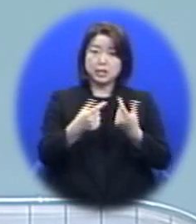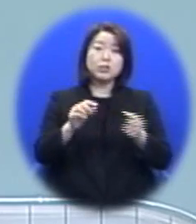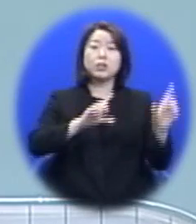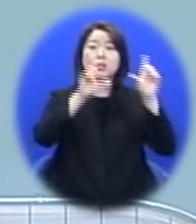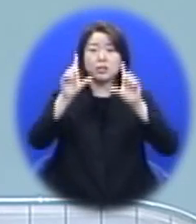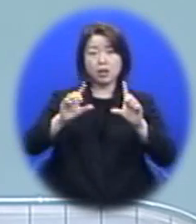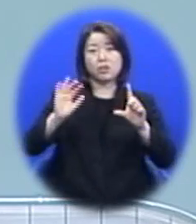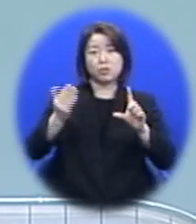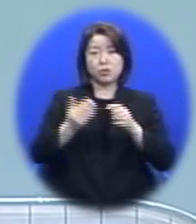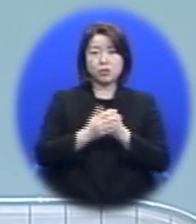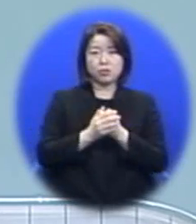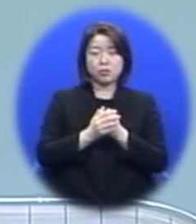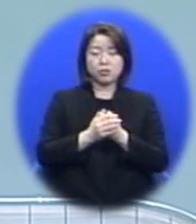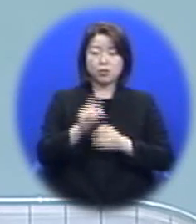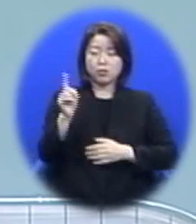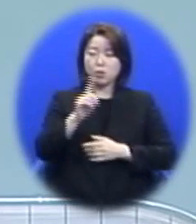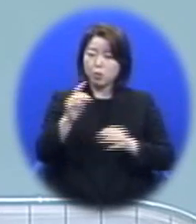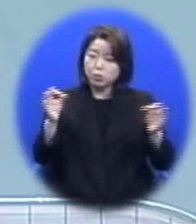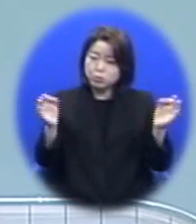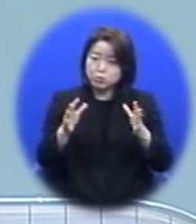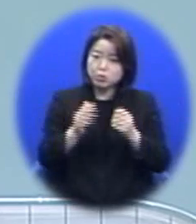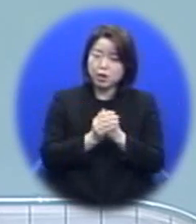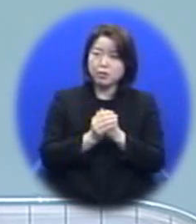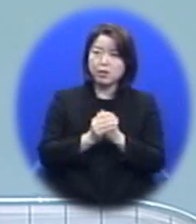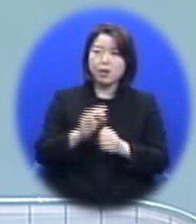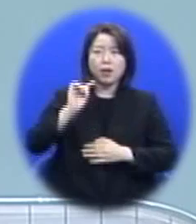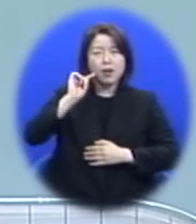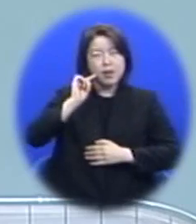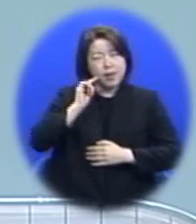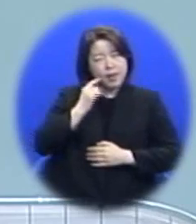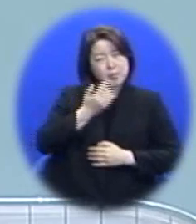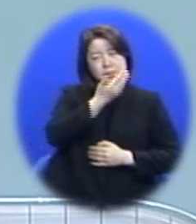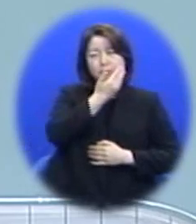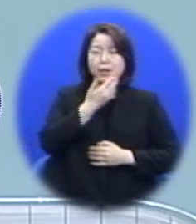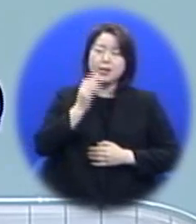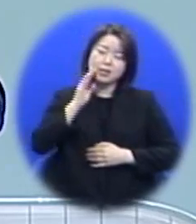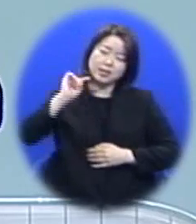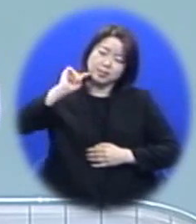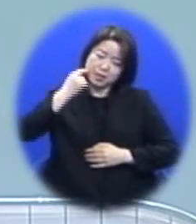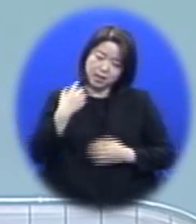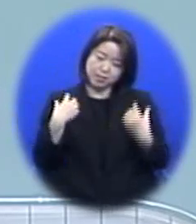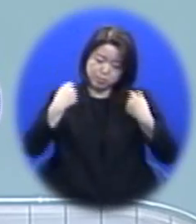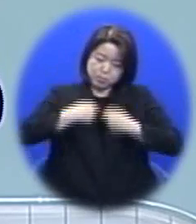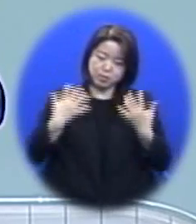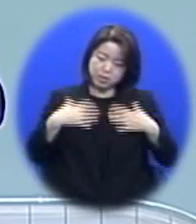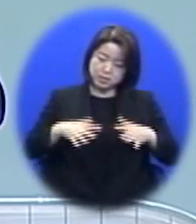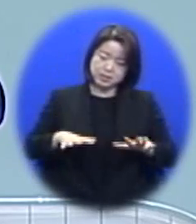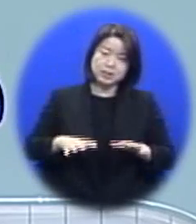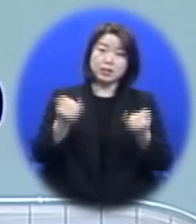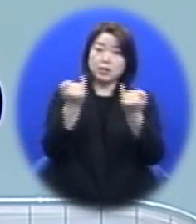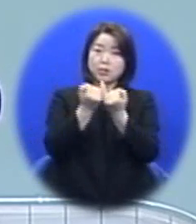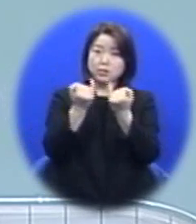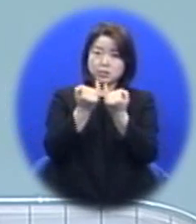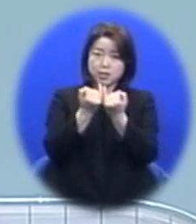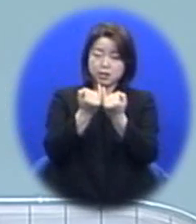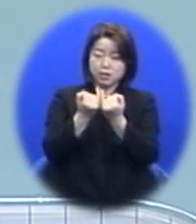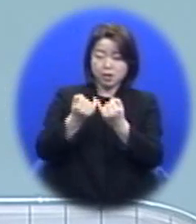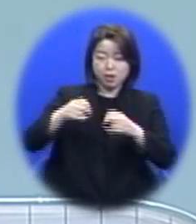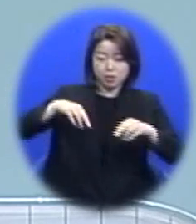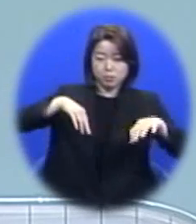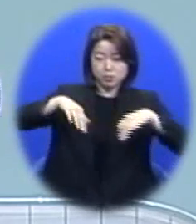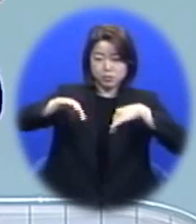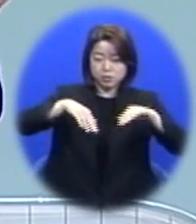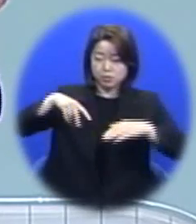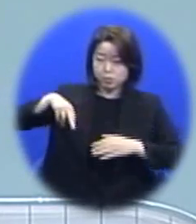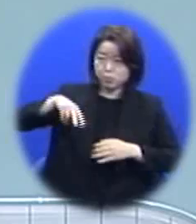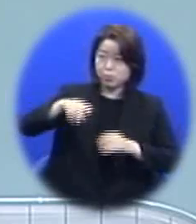거죠. 그런 어느 순간에 잘 꾸미고 그렇게 아름다워 보이는 어떤 여인을 지나가는 길에